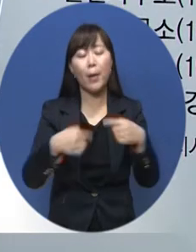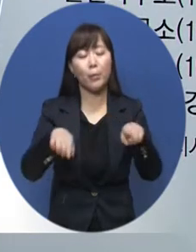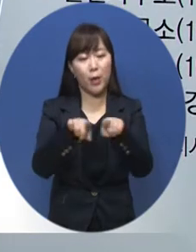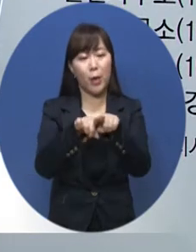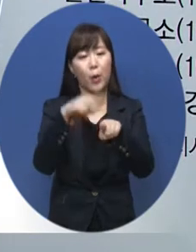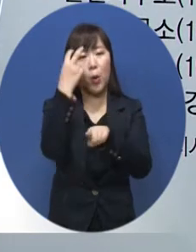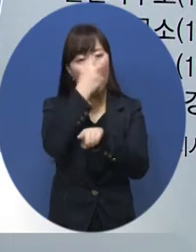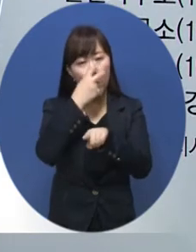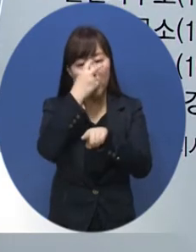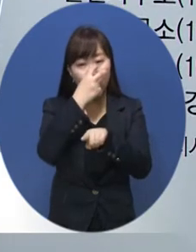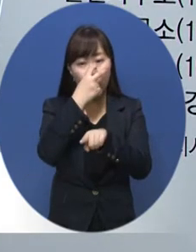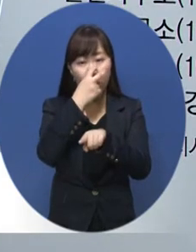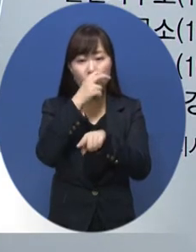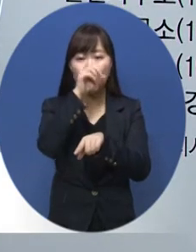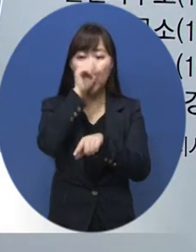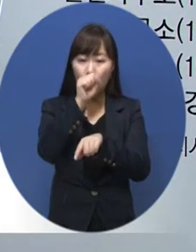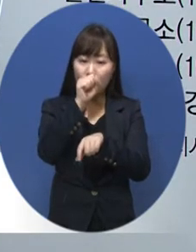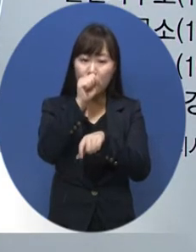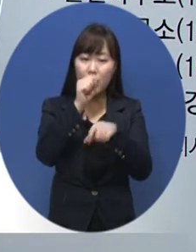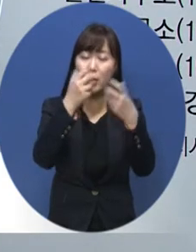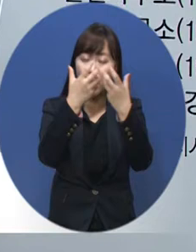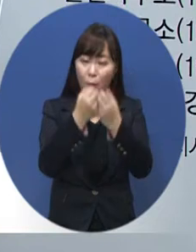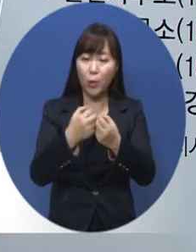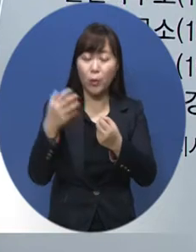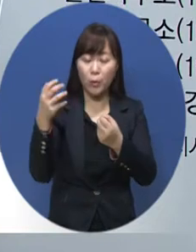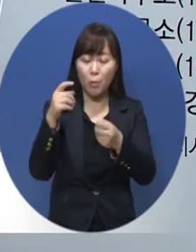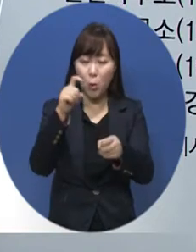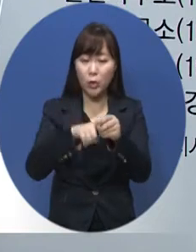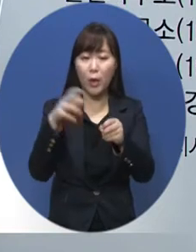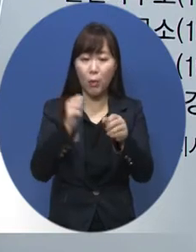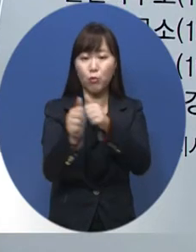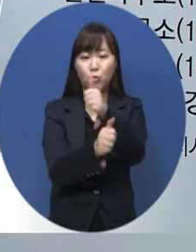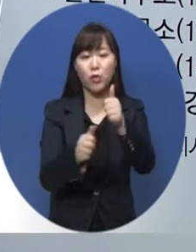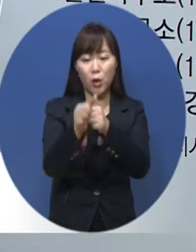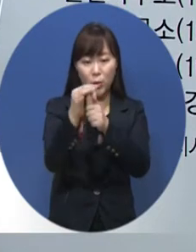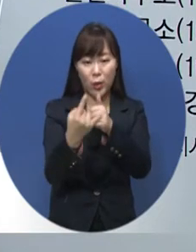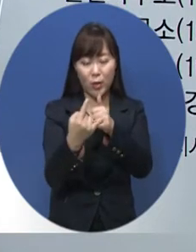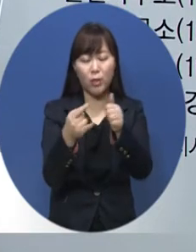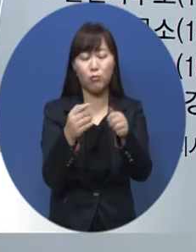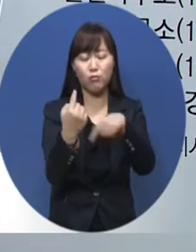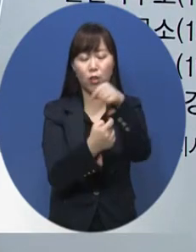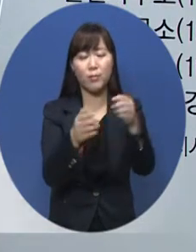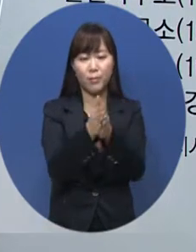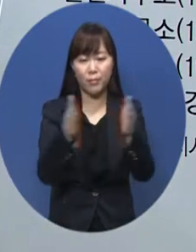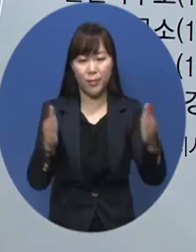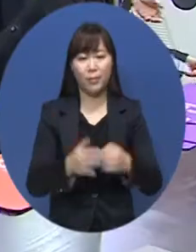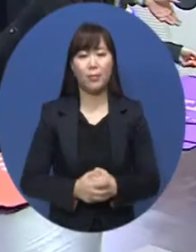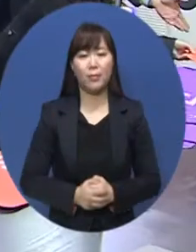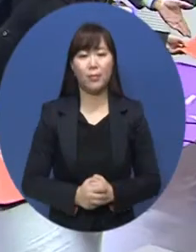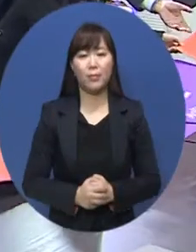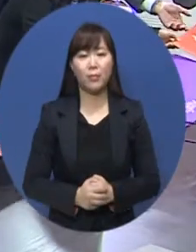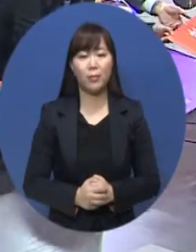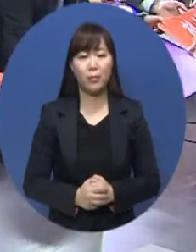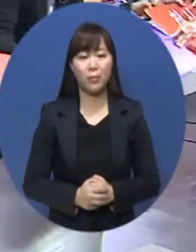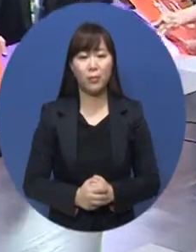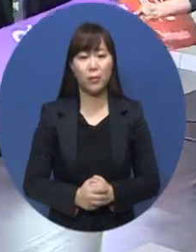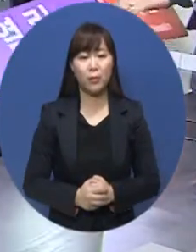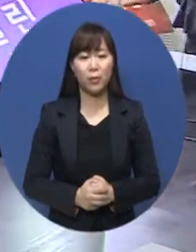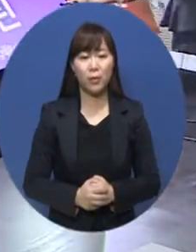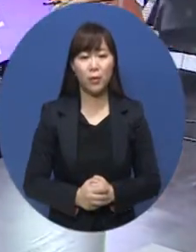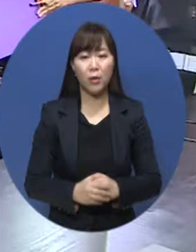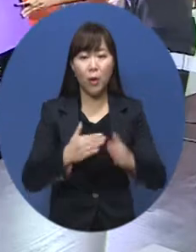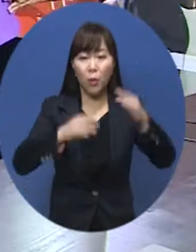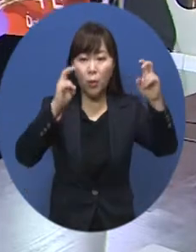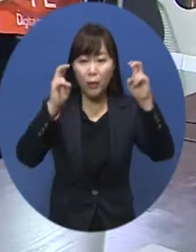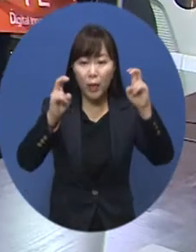아울러서 검토하는 그런 좋은 내용으로 이 위원회를 가동하게 되었습니다. 한편